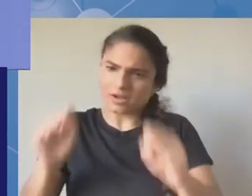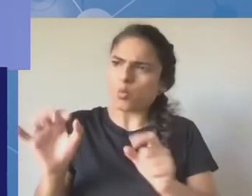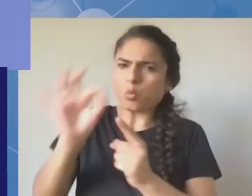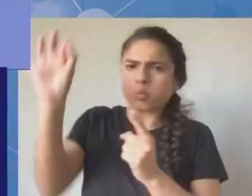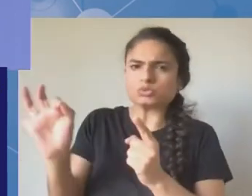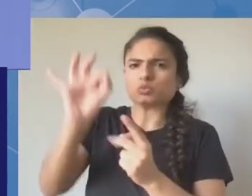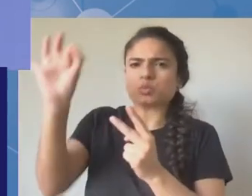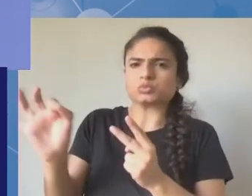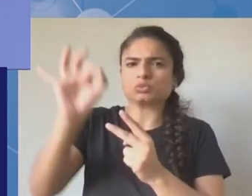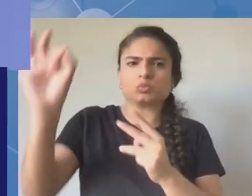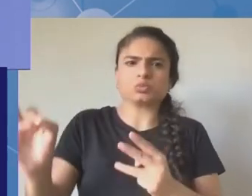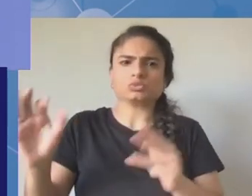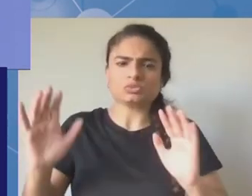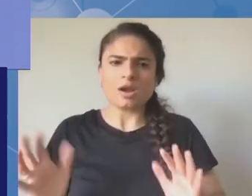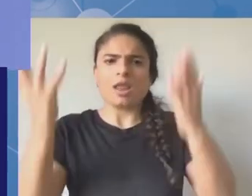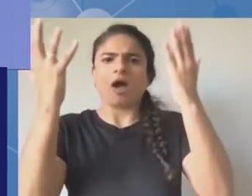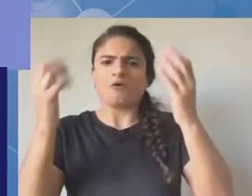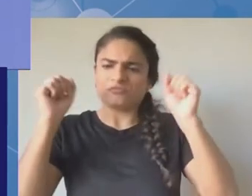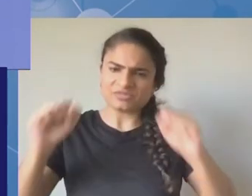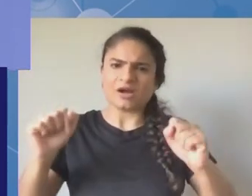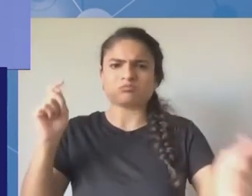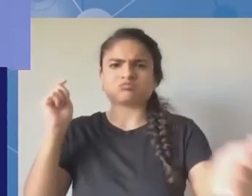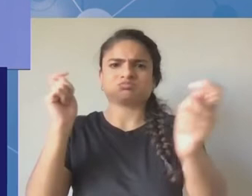مستقبلنا غدا.